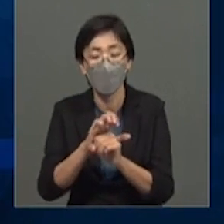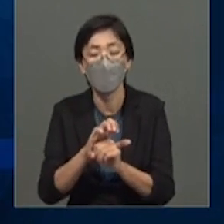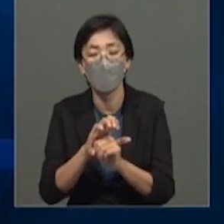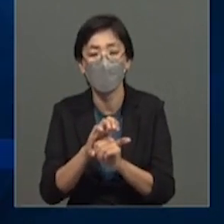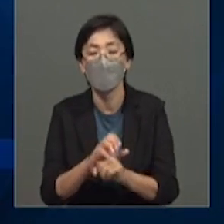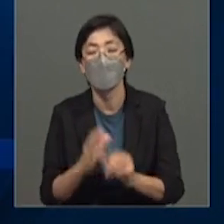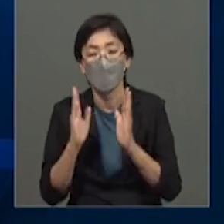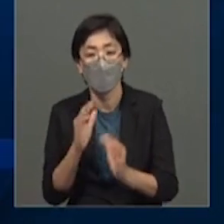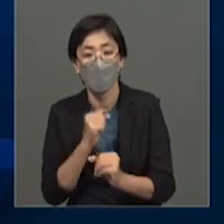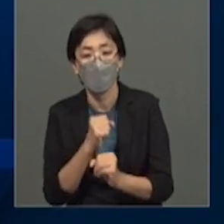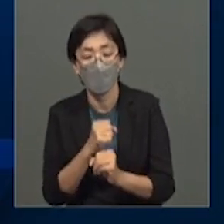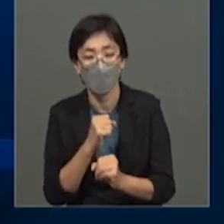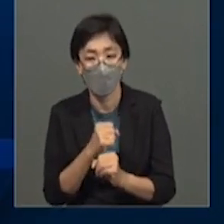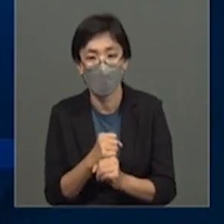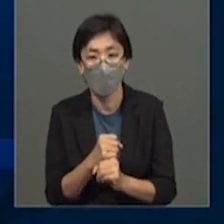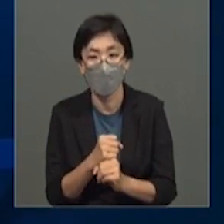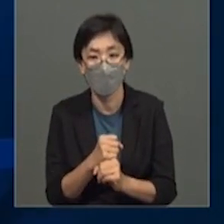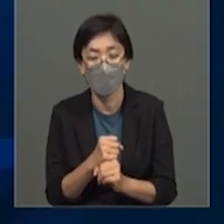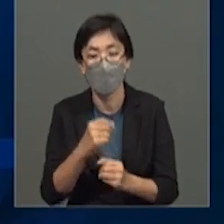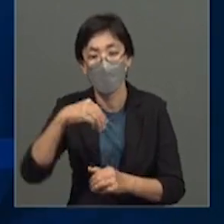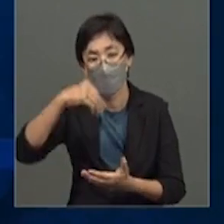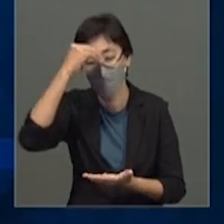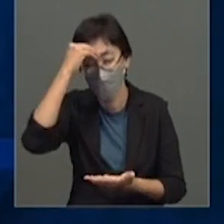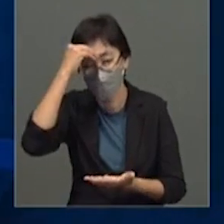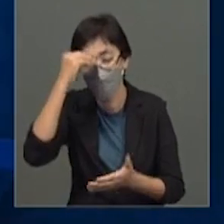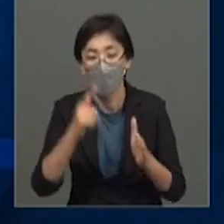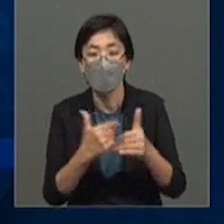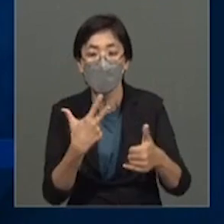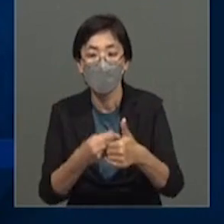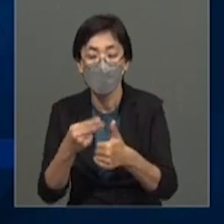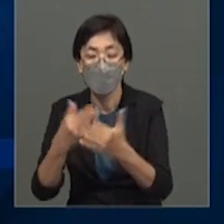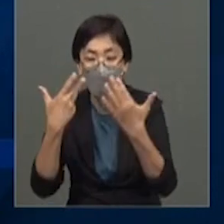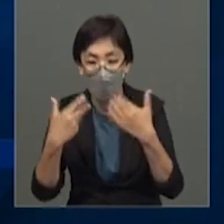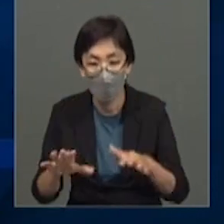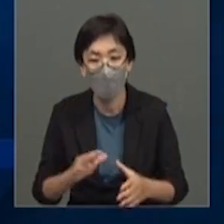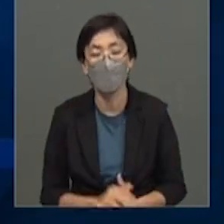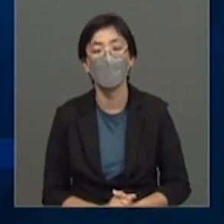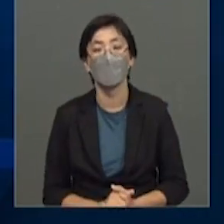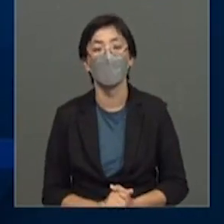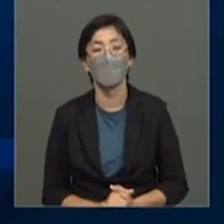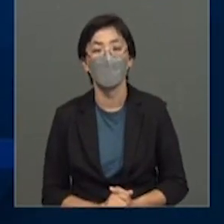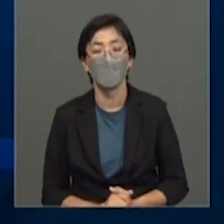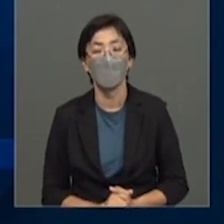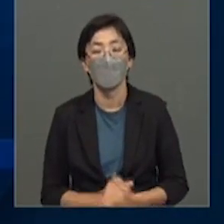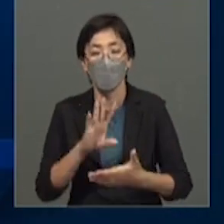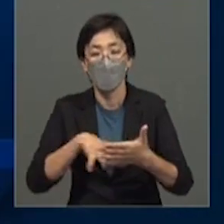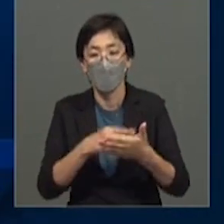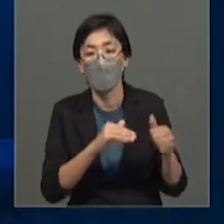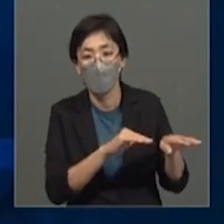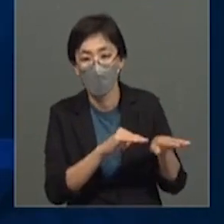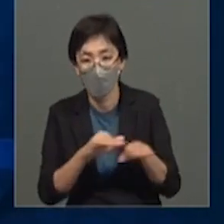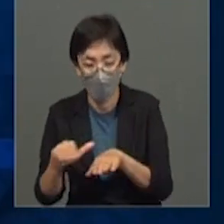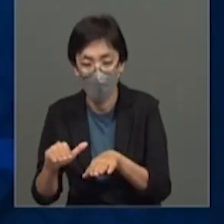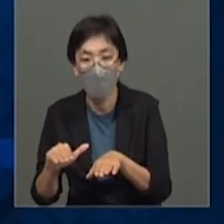ที่มีบุคลากรทางการศึกษาได้รับวัคซีนไปแล้วนะคะอีกทั้งยังมีการเตรียมแผนเผชิญเห